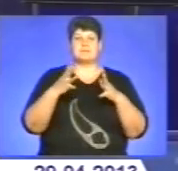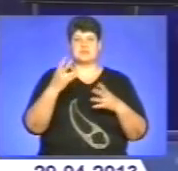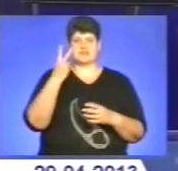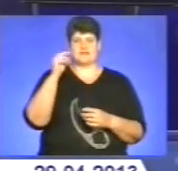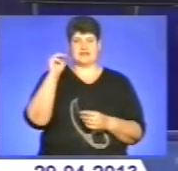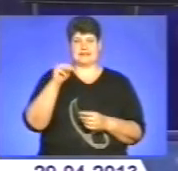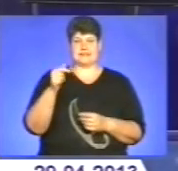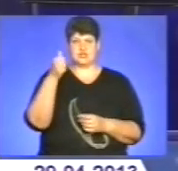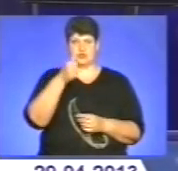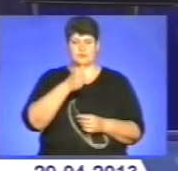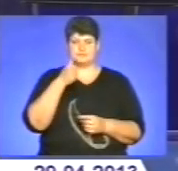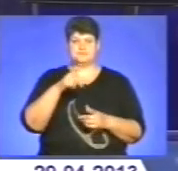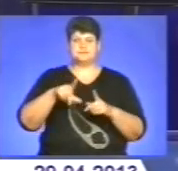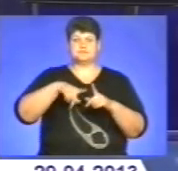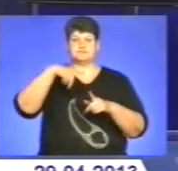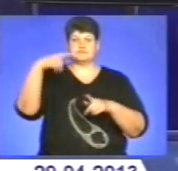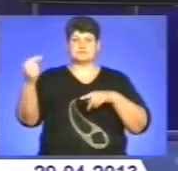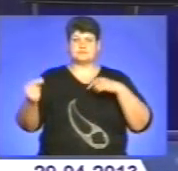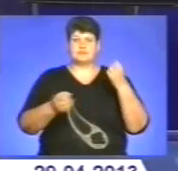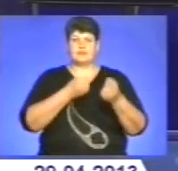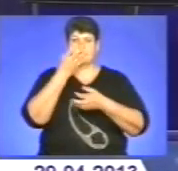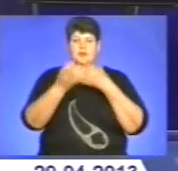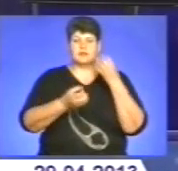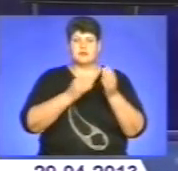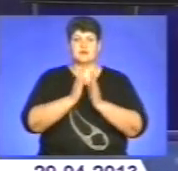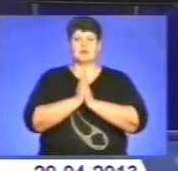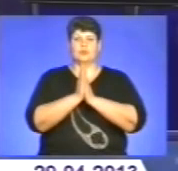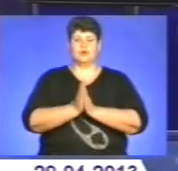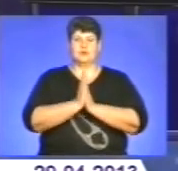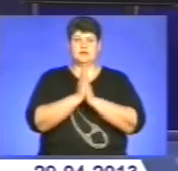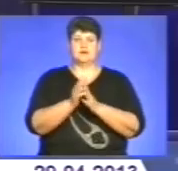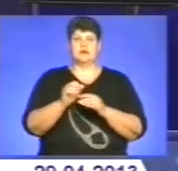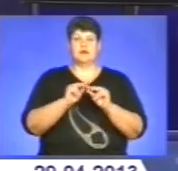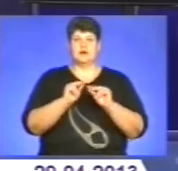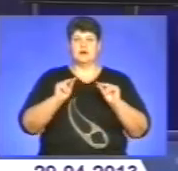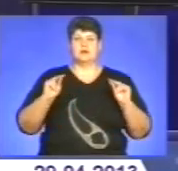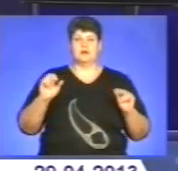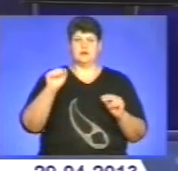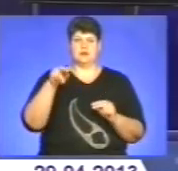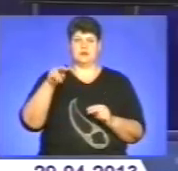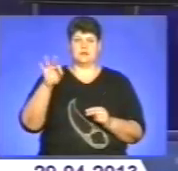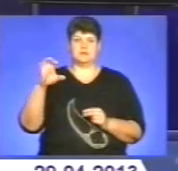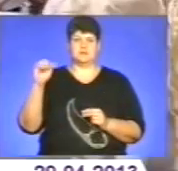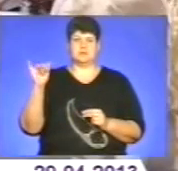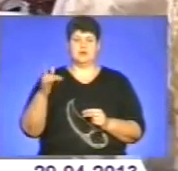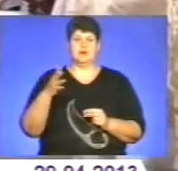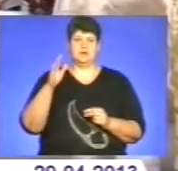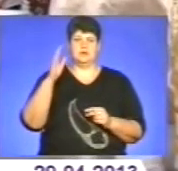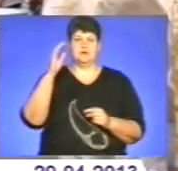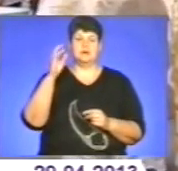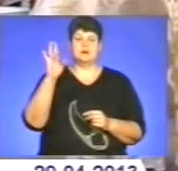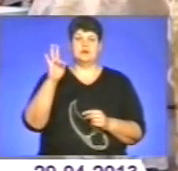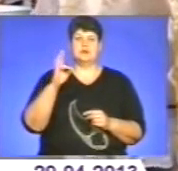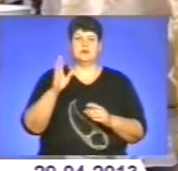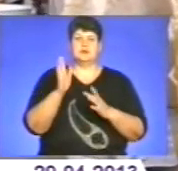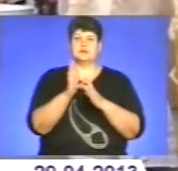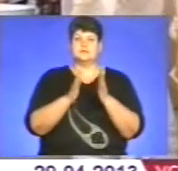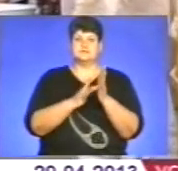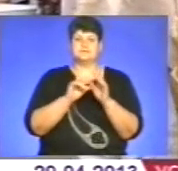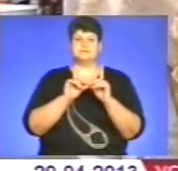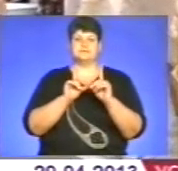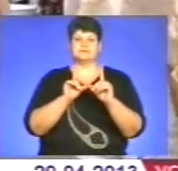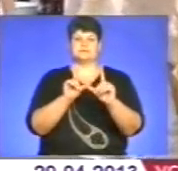років. Пелюстки квітів на землі, молитва, апостоли та Ісус на ослику в'їжджає у храм. Святкова хода